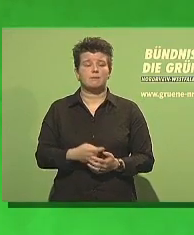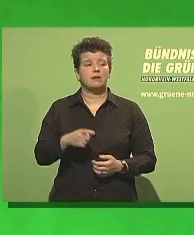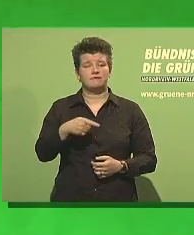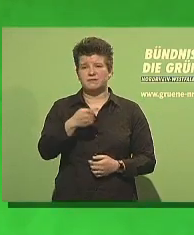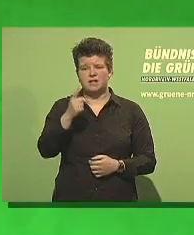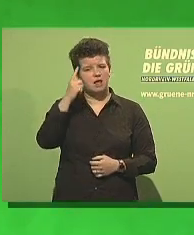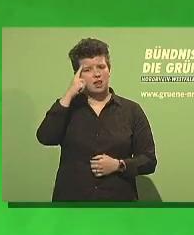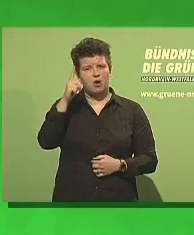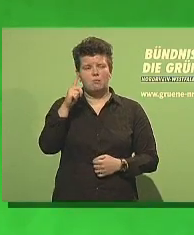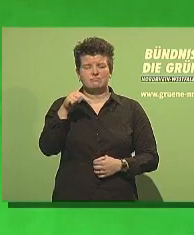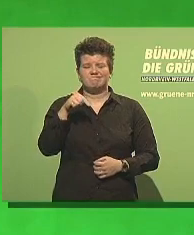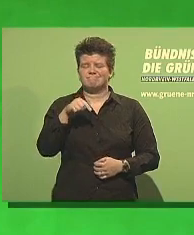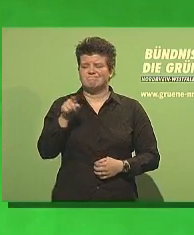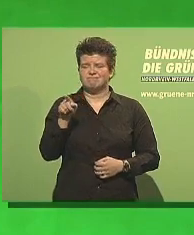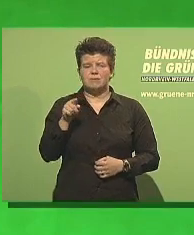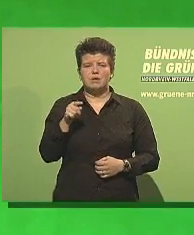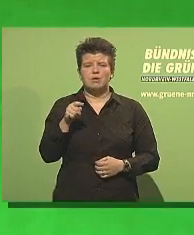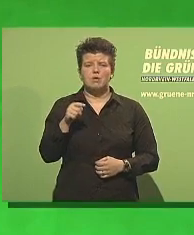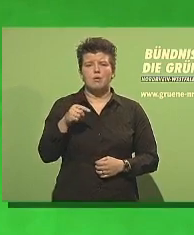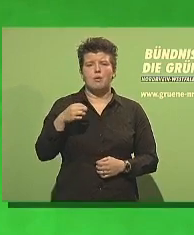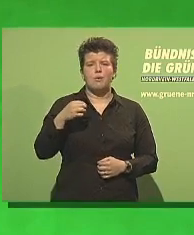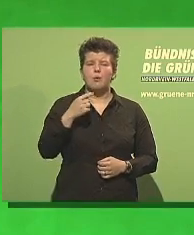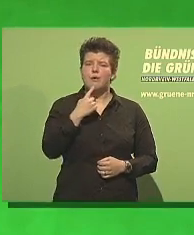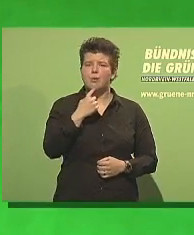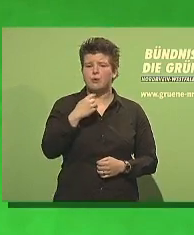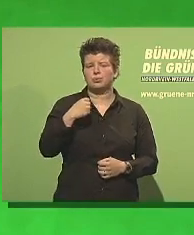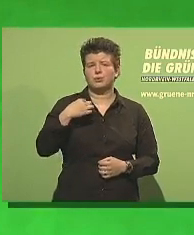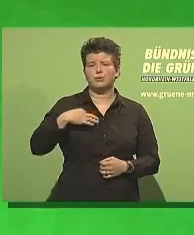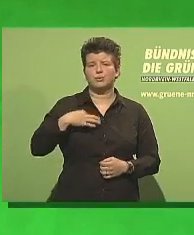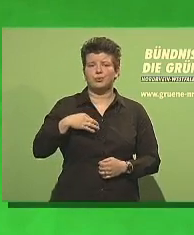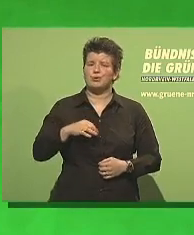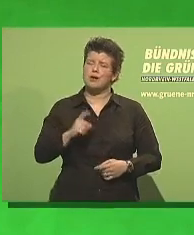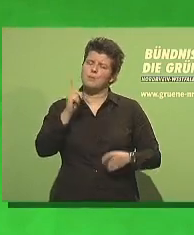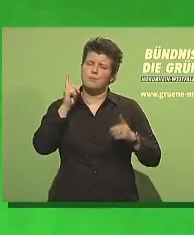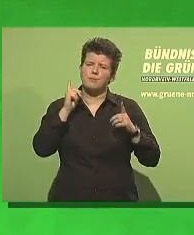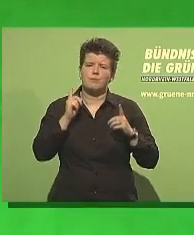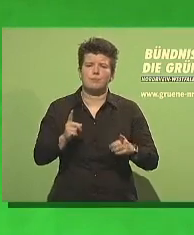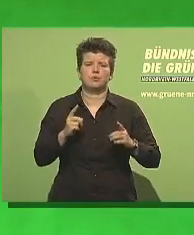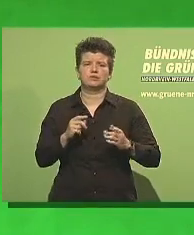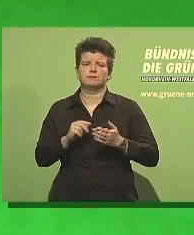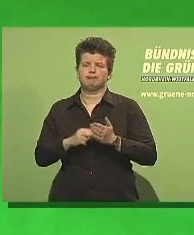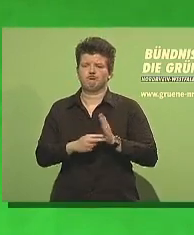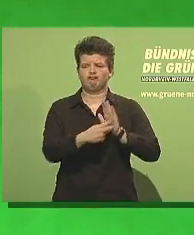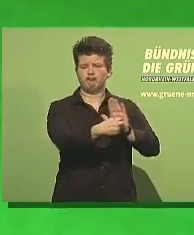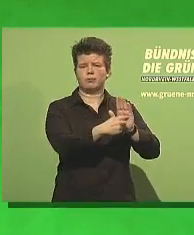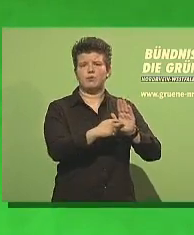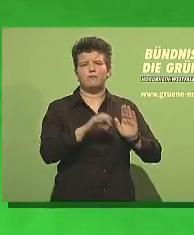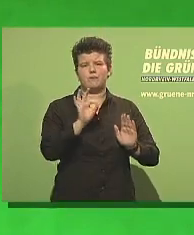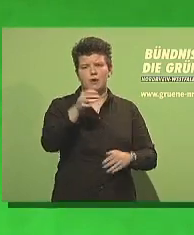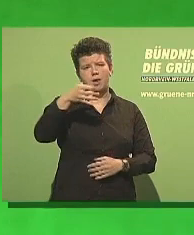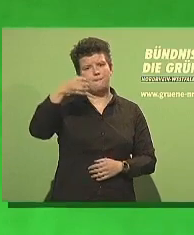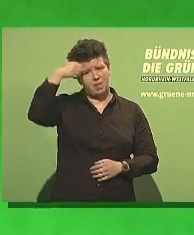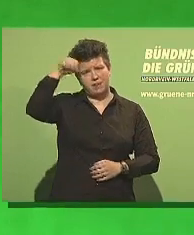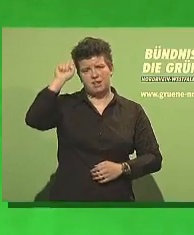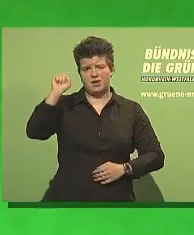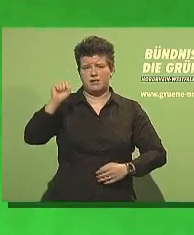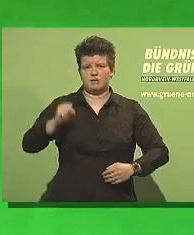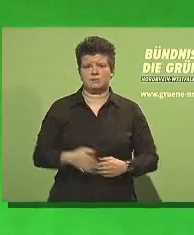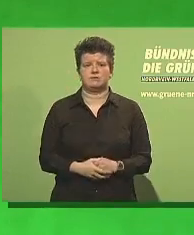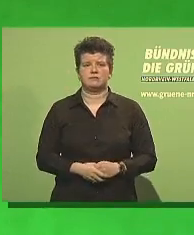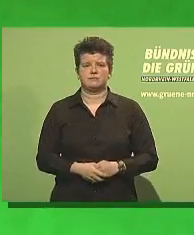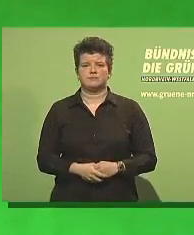die rot-grüne Regierung jetzt hier in Düsseldorf muss Vorbild für Berlin sein. Nicht mehr und nicht